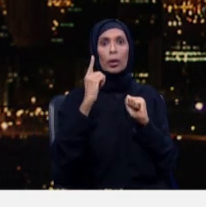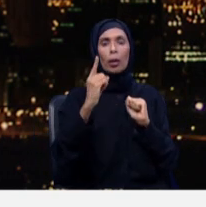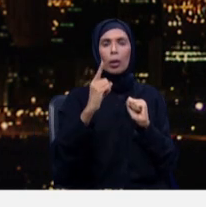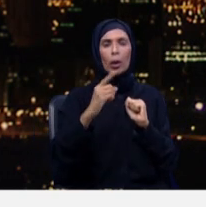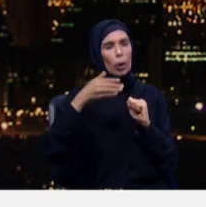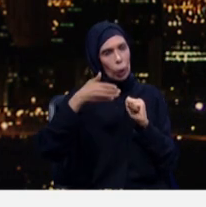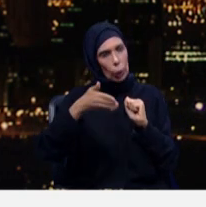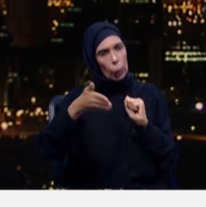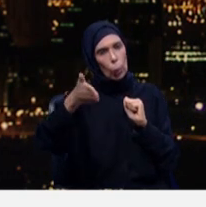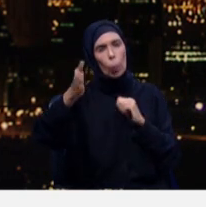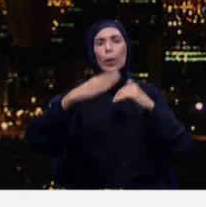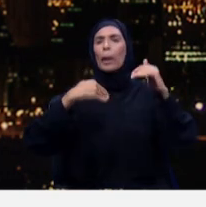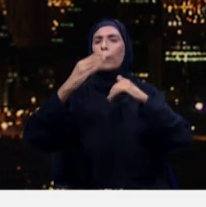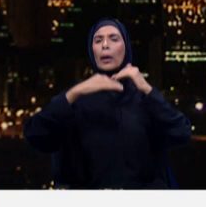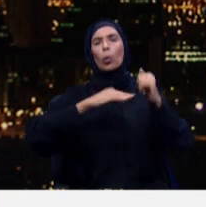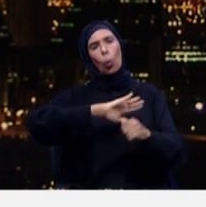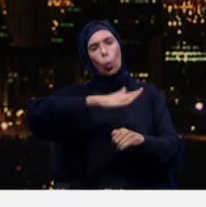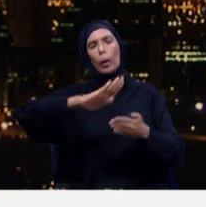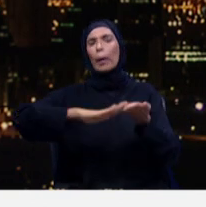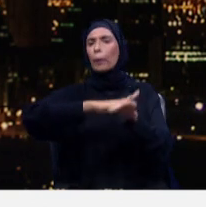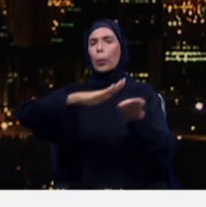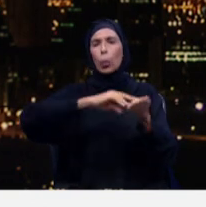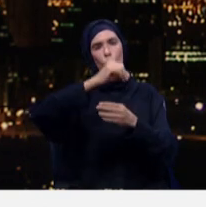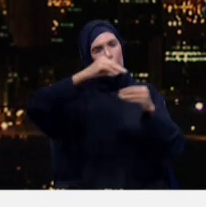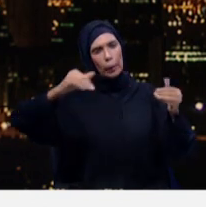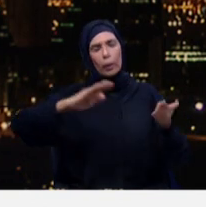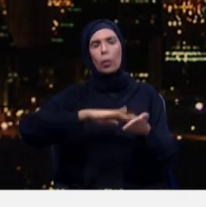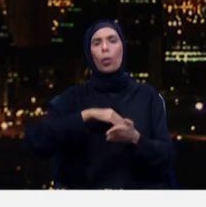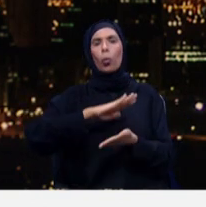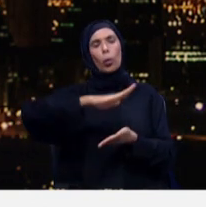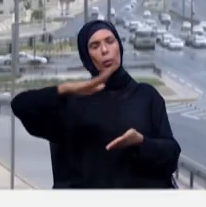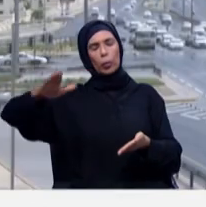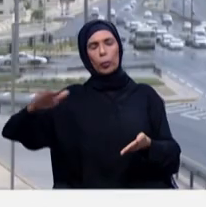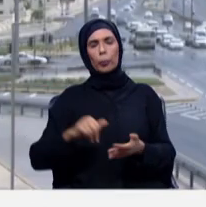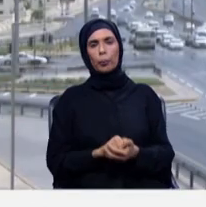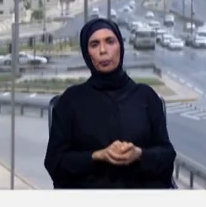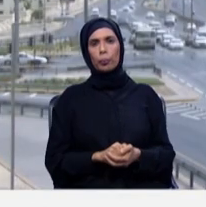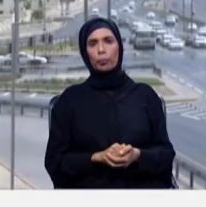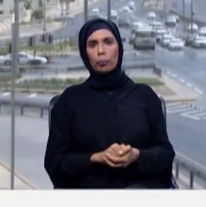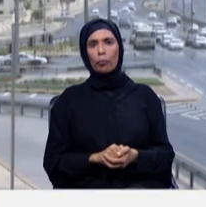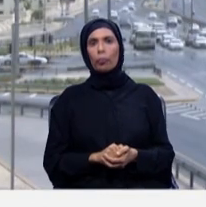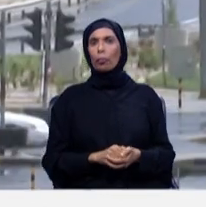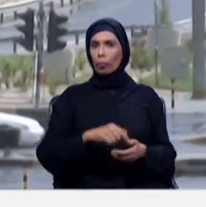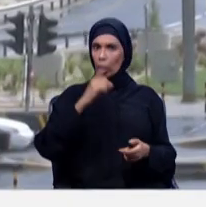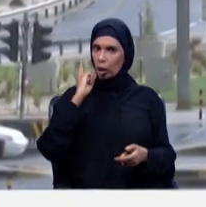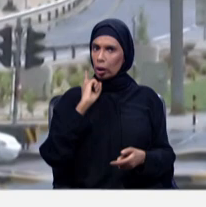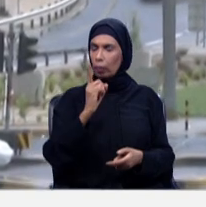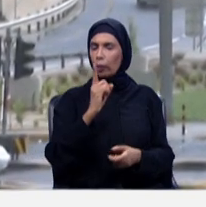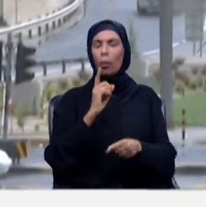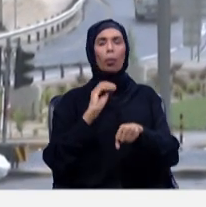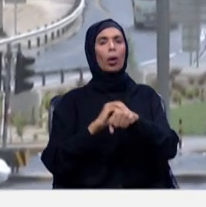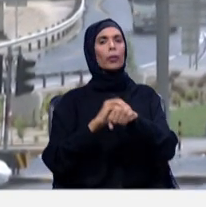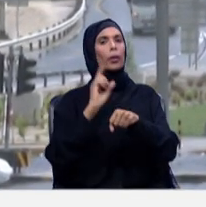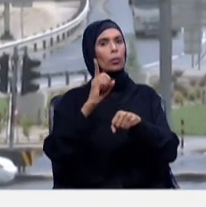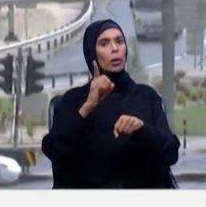البر والبحر وأيضا إلى المواطنين والمقيمين؟ نعم، احنا طبعا اصدرنا تحذيرات بالنسبه للاخوه